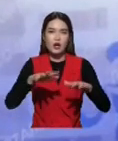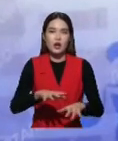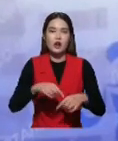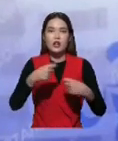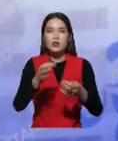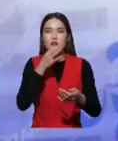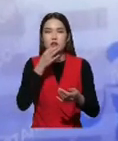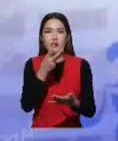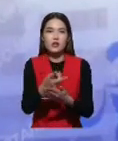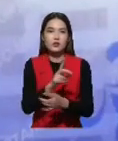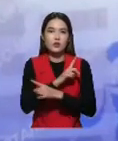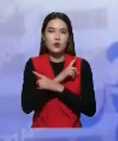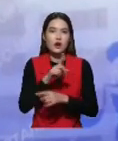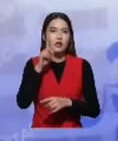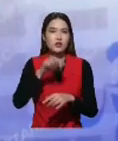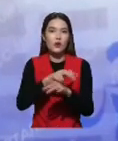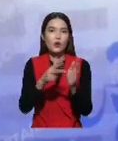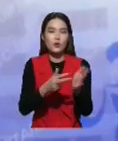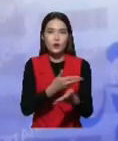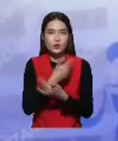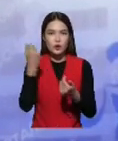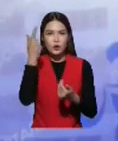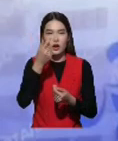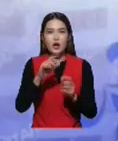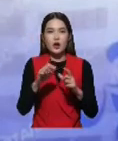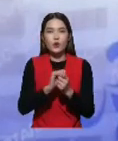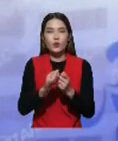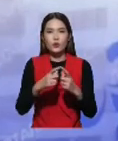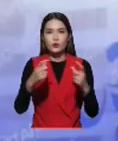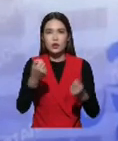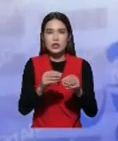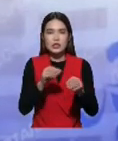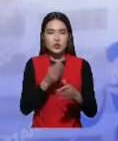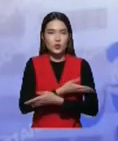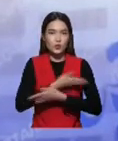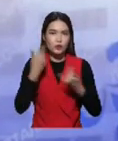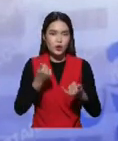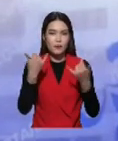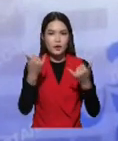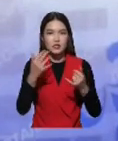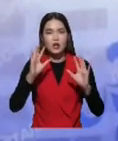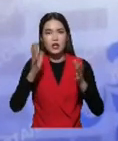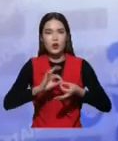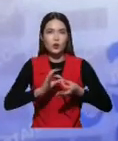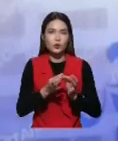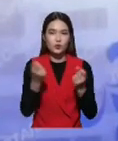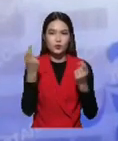көлікпен сүйреткен жасөспірімнің кәмелетке толмағаны, жүргізуші куәлігі жоқ екені анықталды. Қазір болған оқиғаның мән-жайы анықталып жатыр.